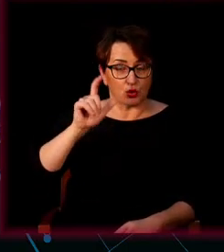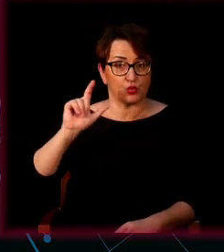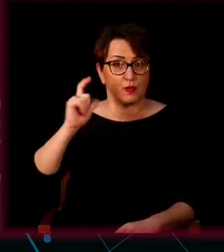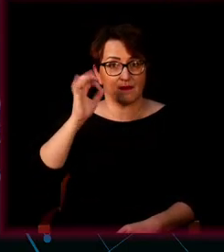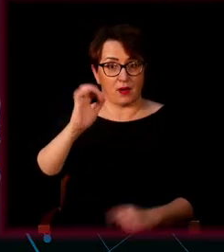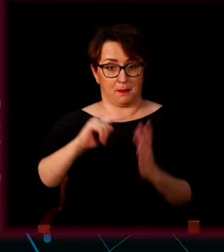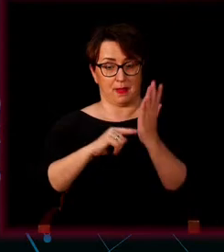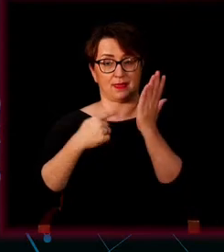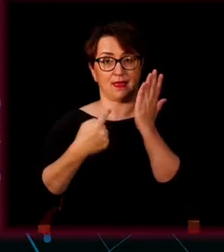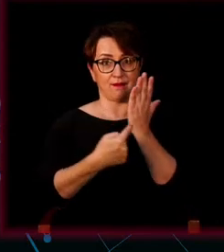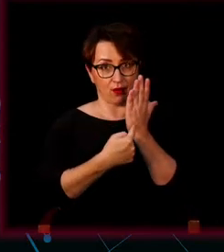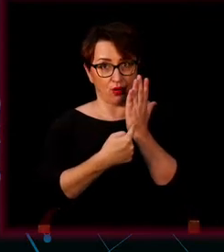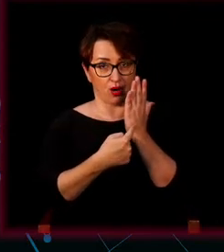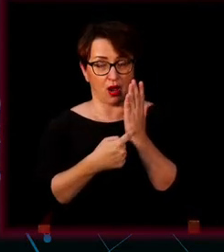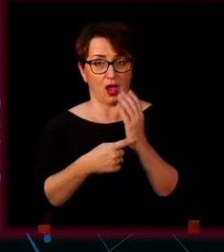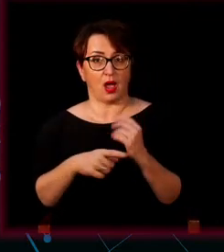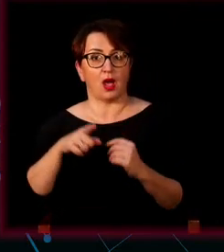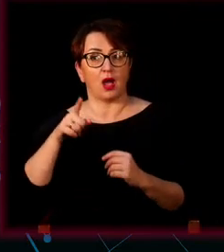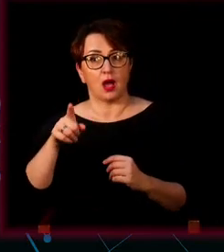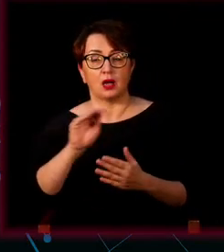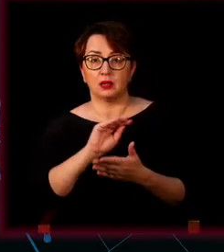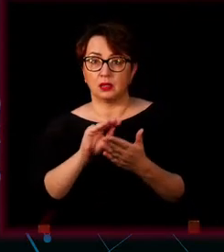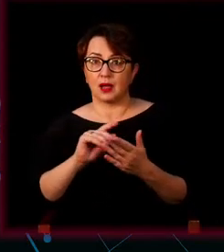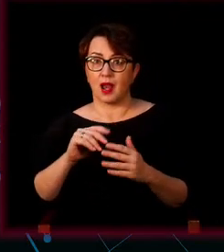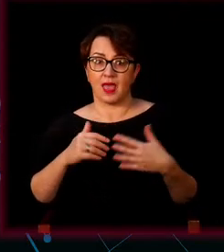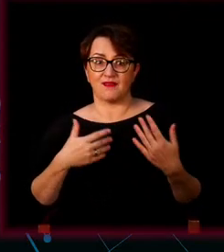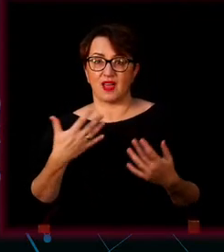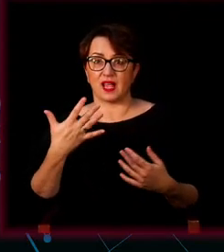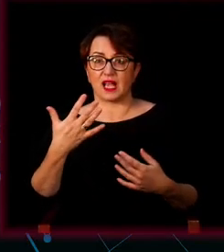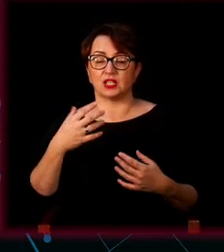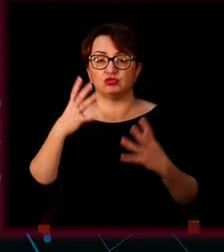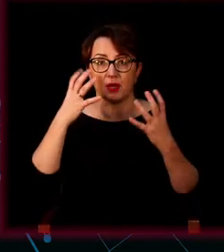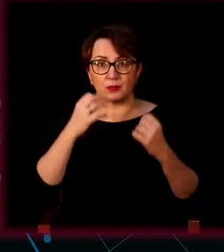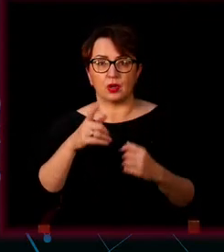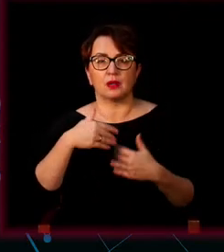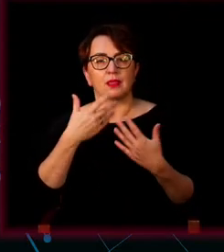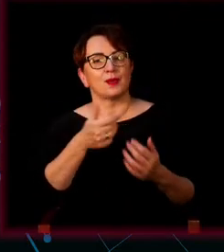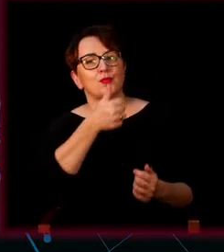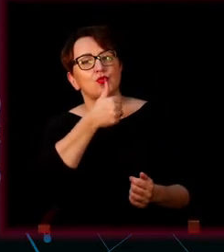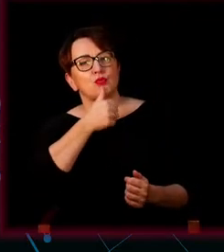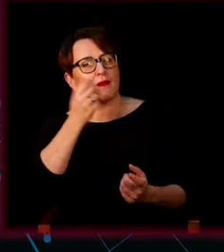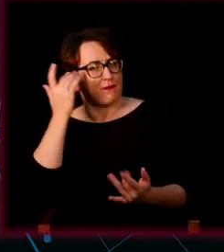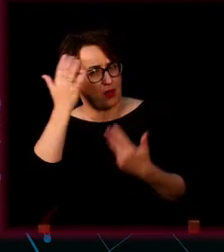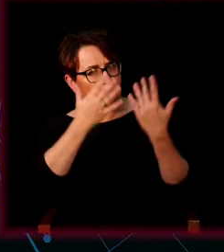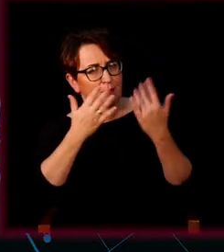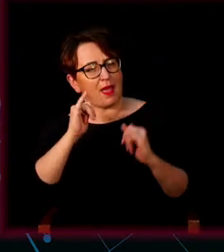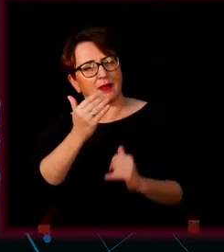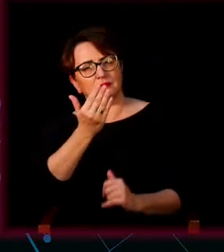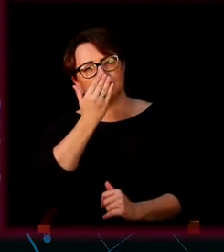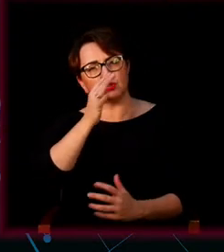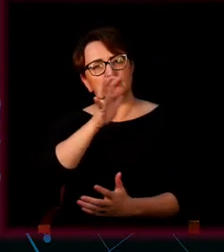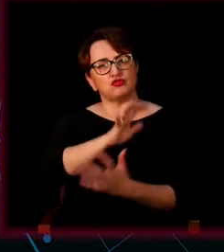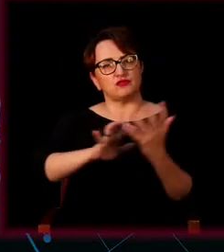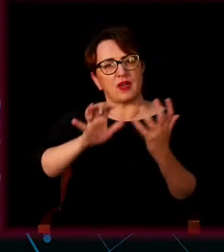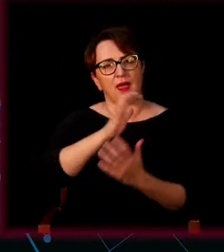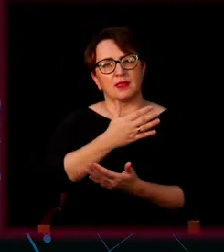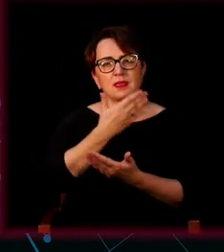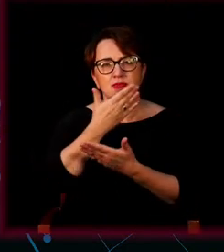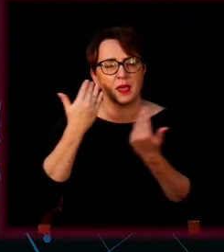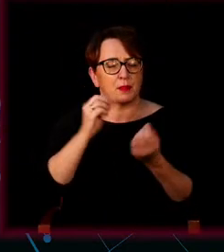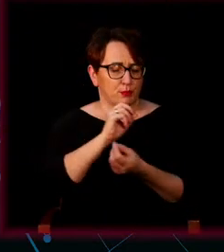tą metaforą stojącą za lewą ręką ciemności jest próba wyobrażenia sobie, jak wyglądałby świat, w którym nie byłoby pojęcia płci,